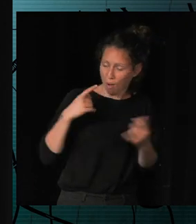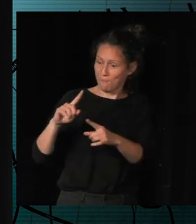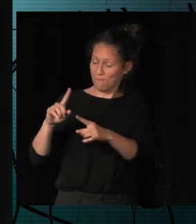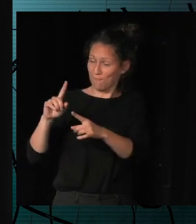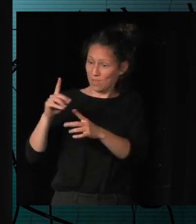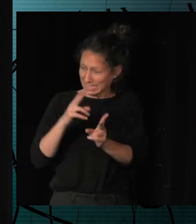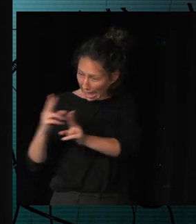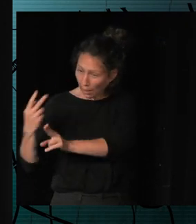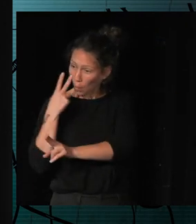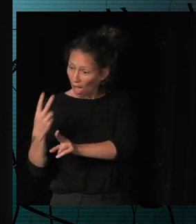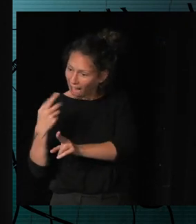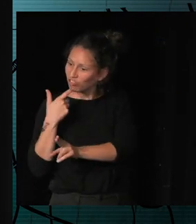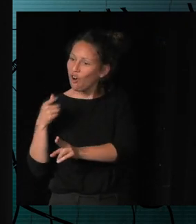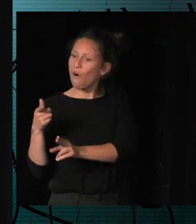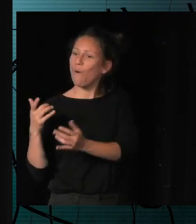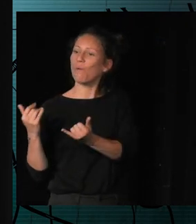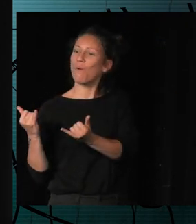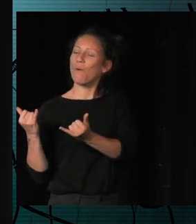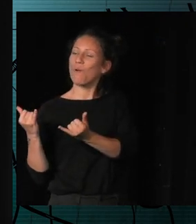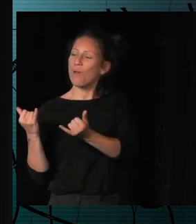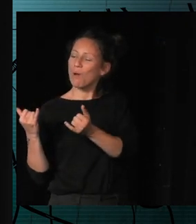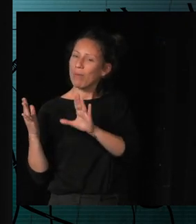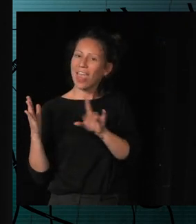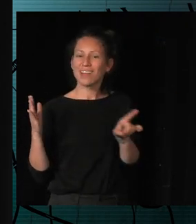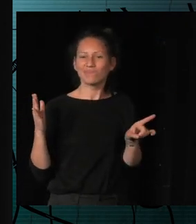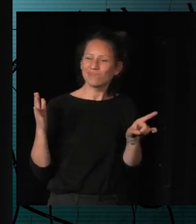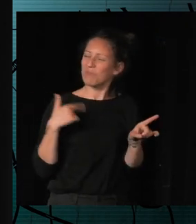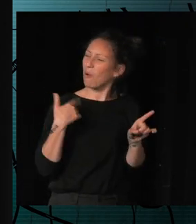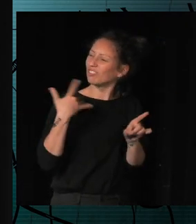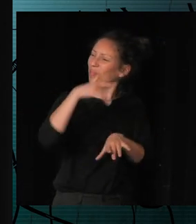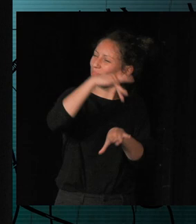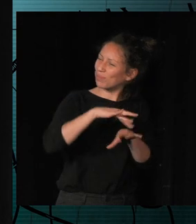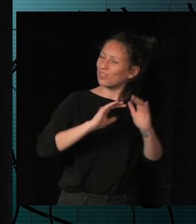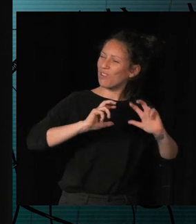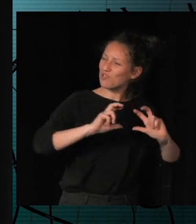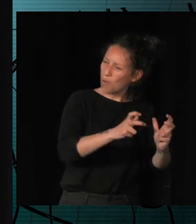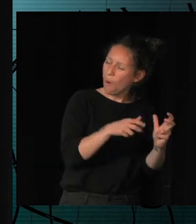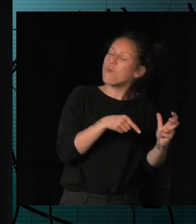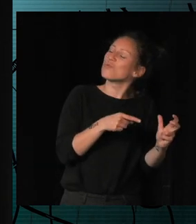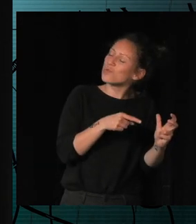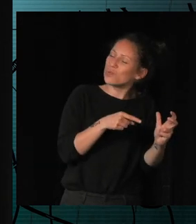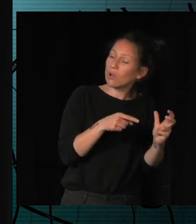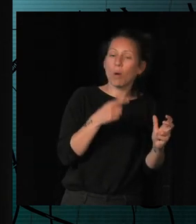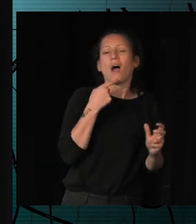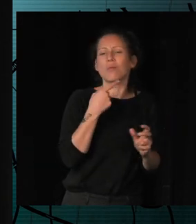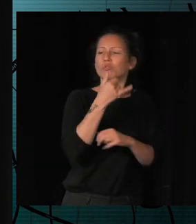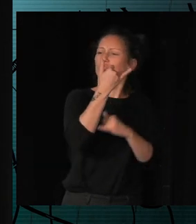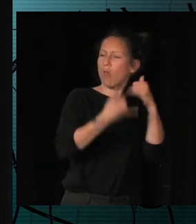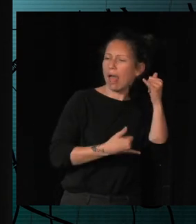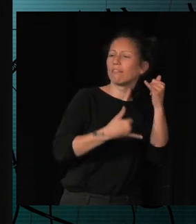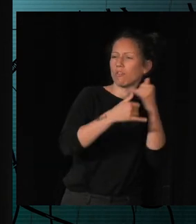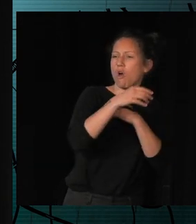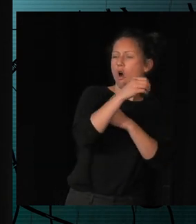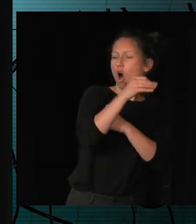en mode en fait c'est cool mais comme j'ai joué au jeu je trouve qu' c'est mieux alors surtout Last of Us parce que Fallout il y a vraiment ça apporte un peu plus de trucs nouveau et de